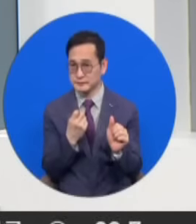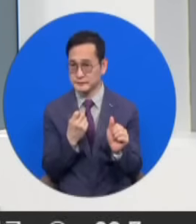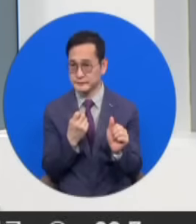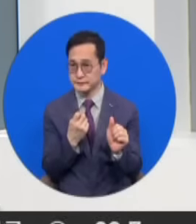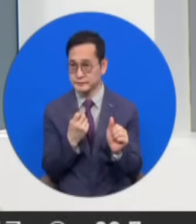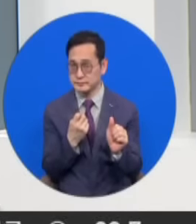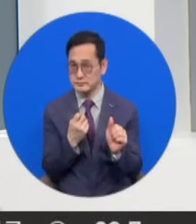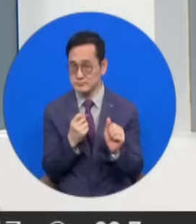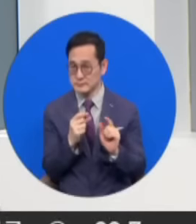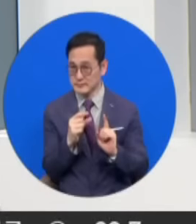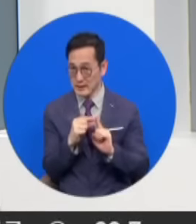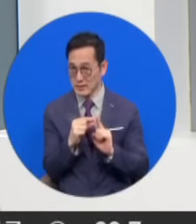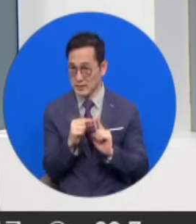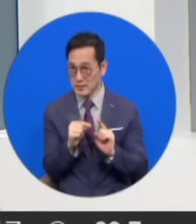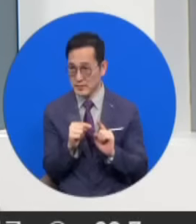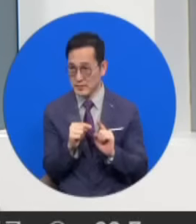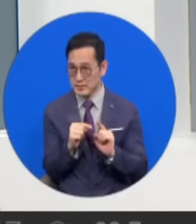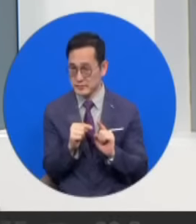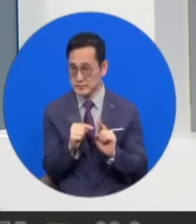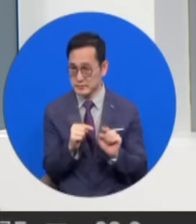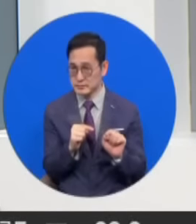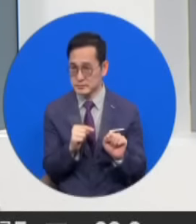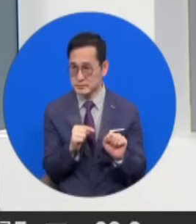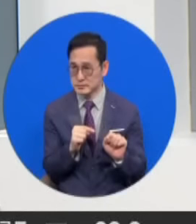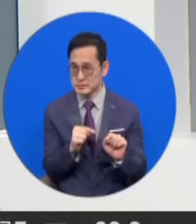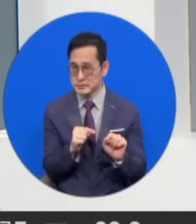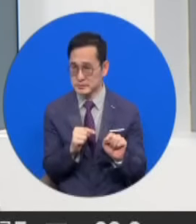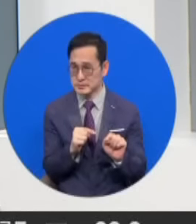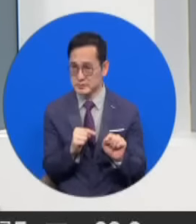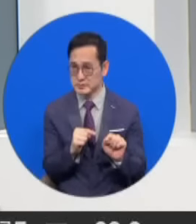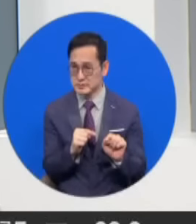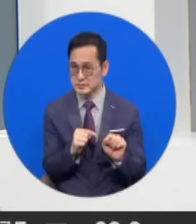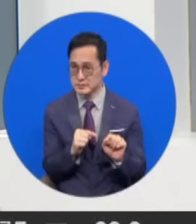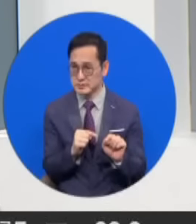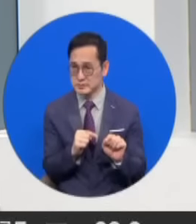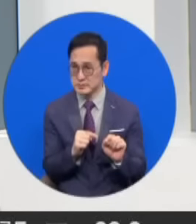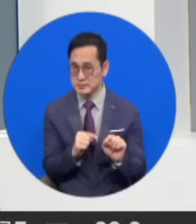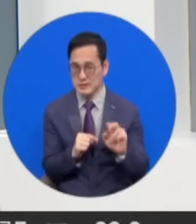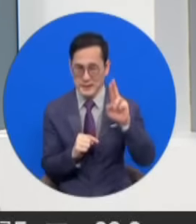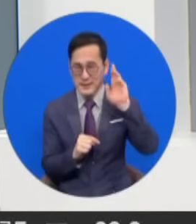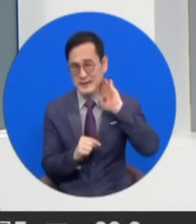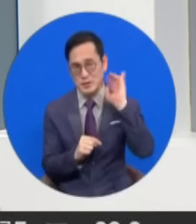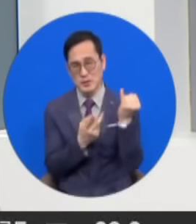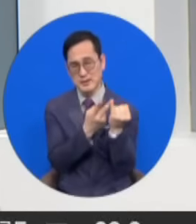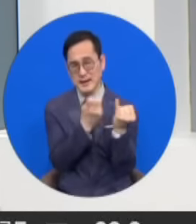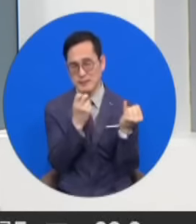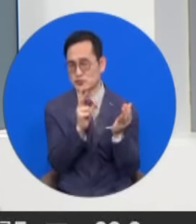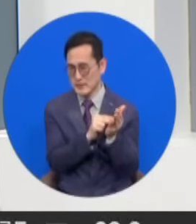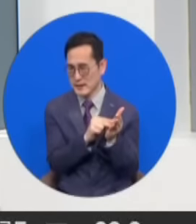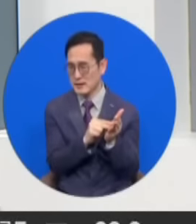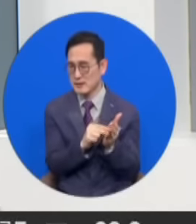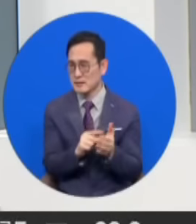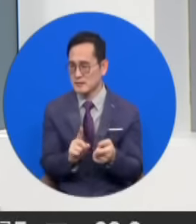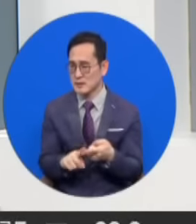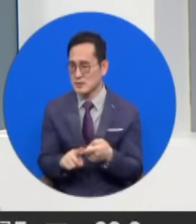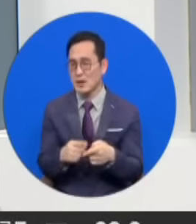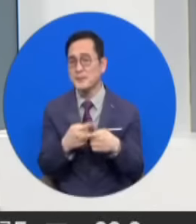우리가 일단 판정을 보류해 놓고 그것을 평가를 역사에 맡겨놓은 이상